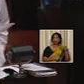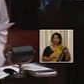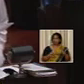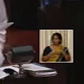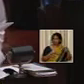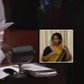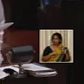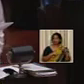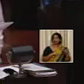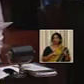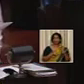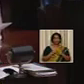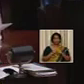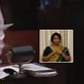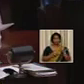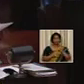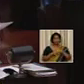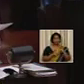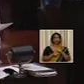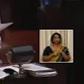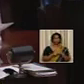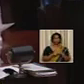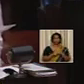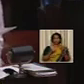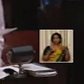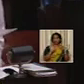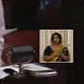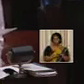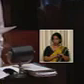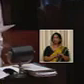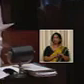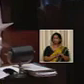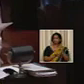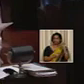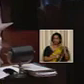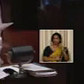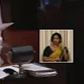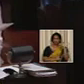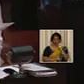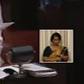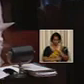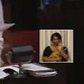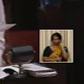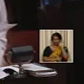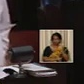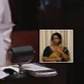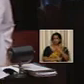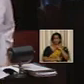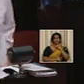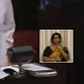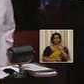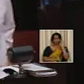විට ද ෆිනෑන්ස් ආයතනයේ ඈවර කිරීම සඳහා ඈවර කරුවෙක් පත් කරලා තිබෙනවා කියලා වාර්තා වෙනවා. මම අහන්න